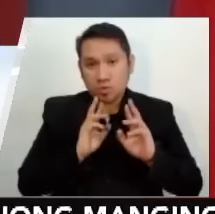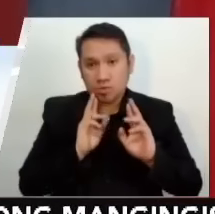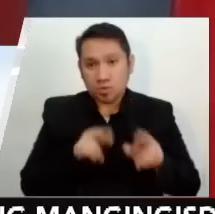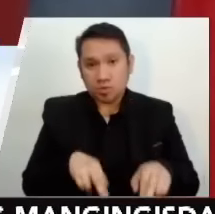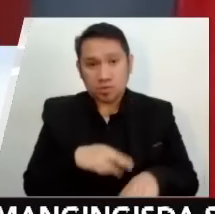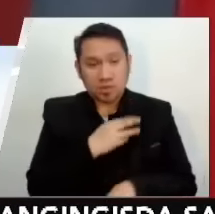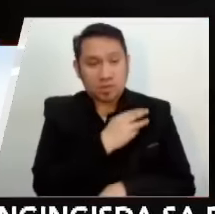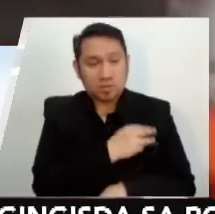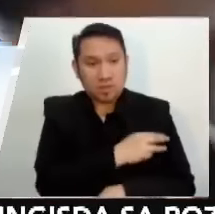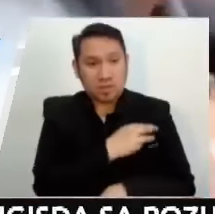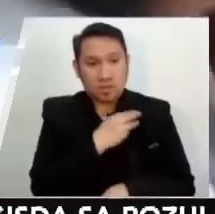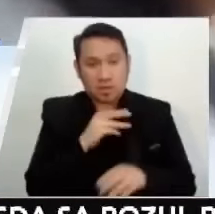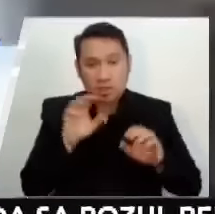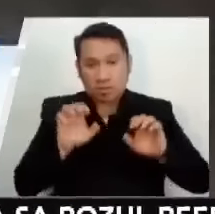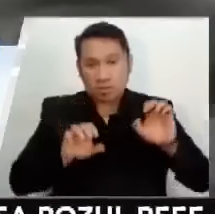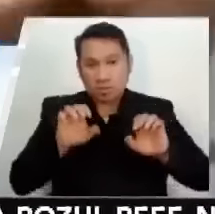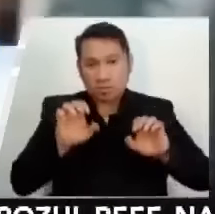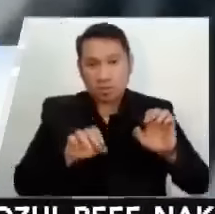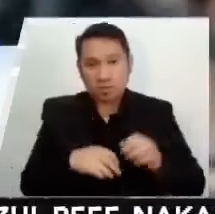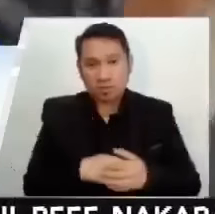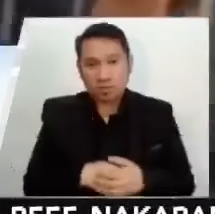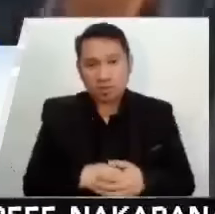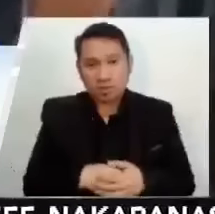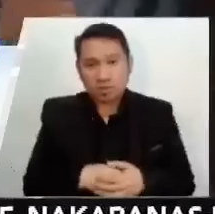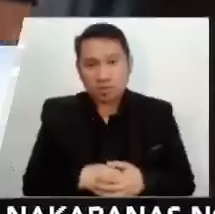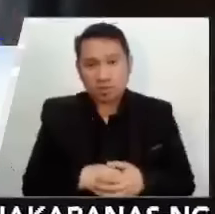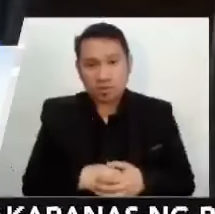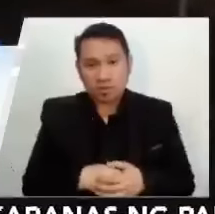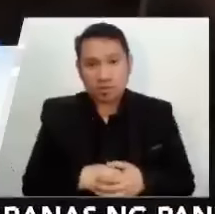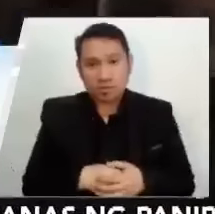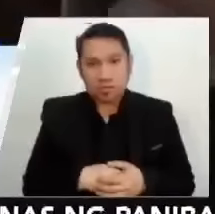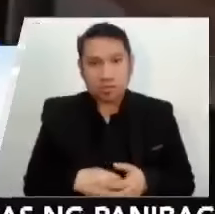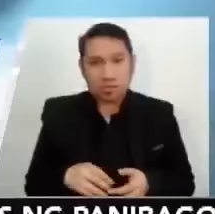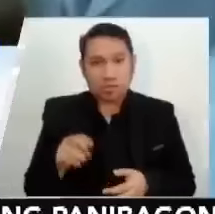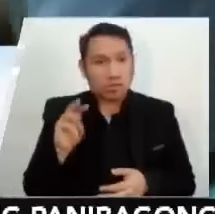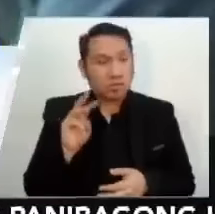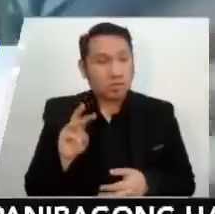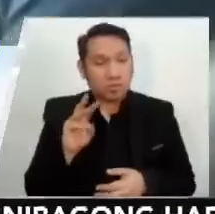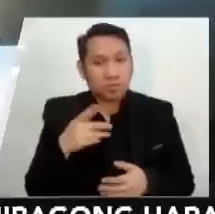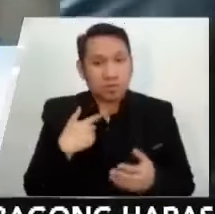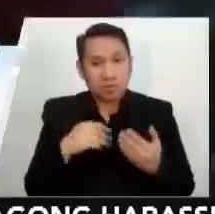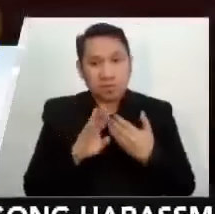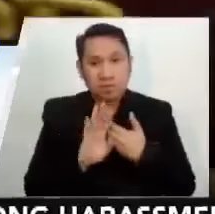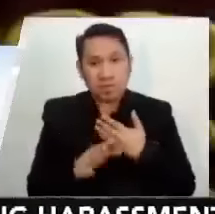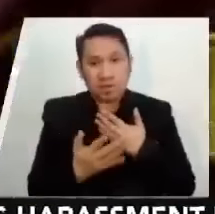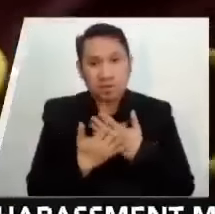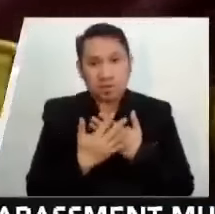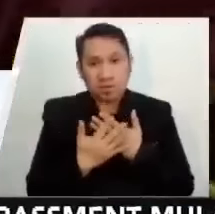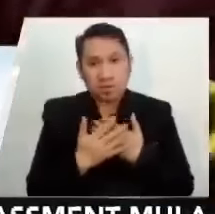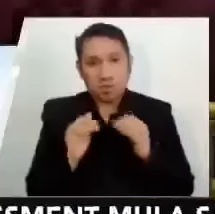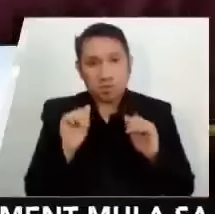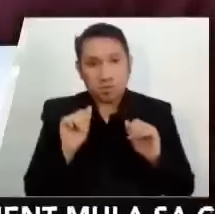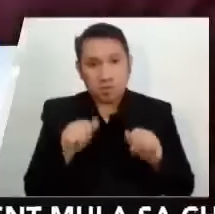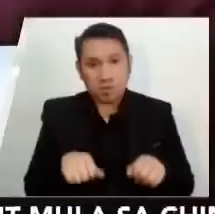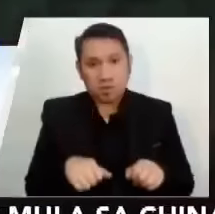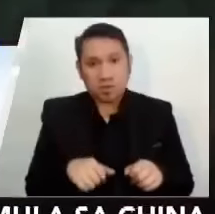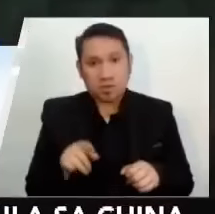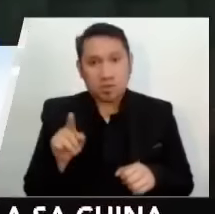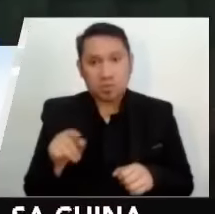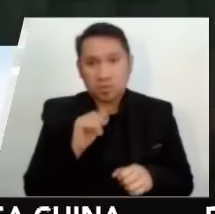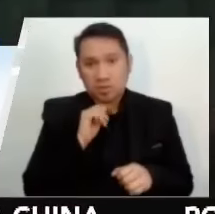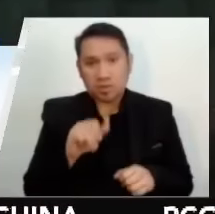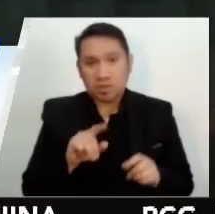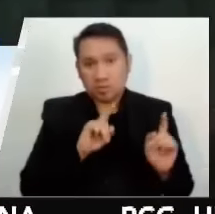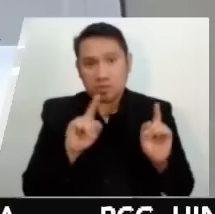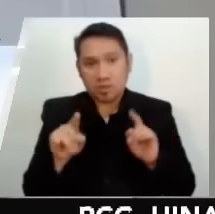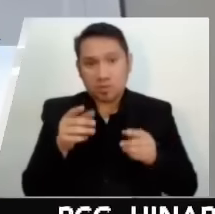ng kampo ni Neri. Sa Miyerkules, nakatakdang ibalik si Neri sa kanyang selda kaya posible raw na hindi pisikal na makadalo sa korte si Neri sa